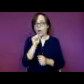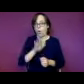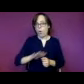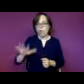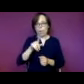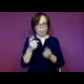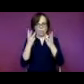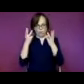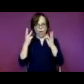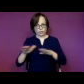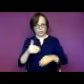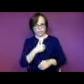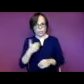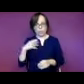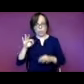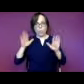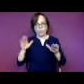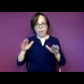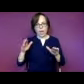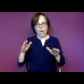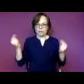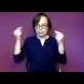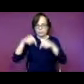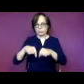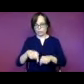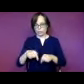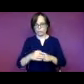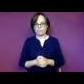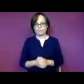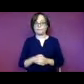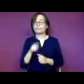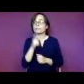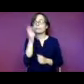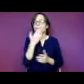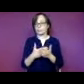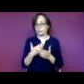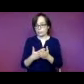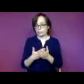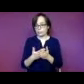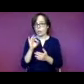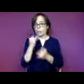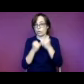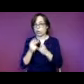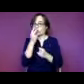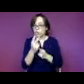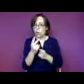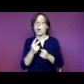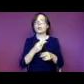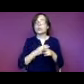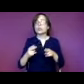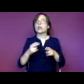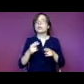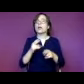teraz to jest o tyle może ciekawe, że jeżeli spojrzymy na architekturę, która się buduje w Polsce i